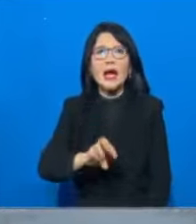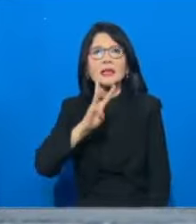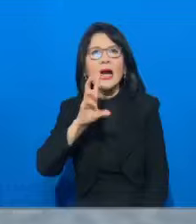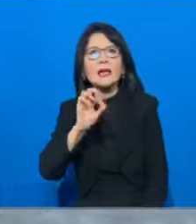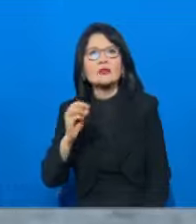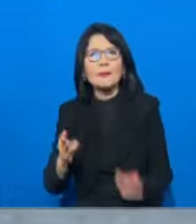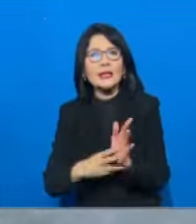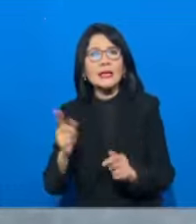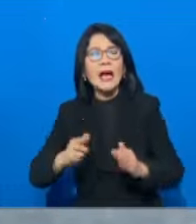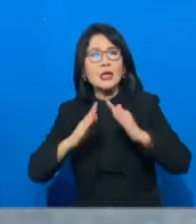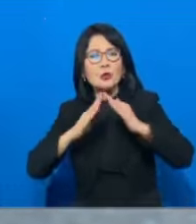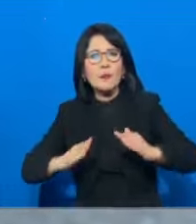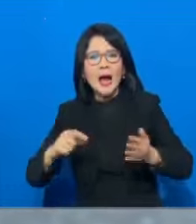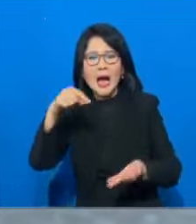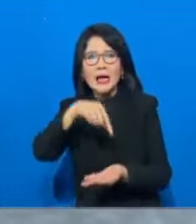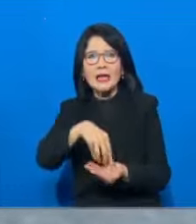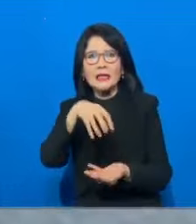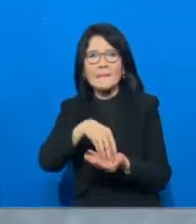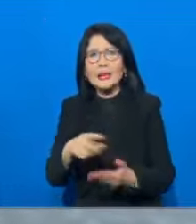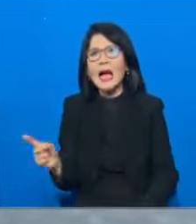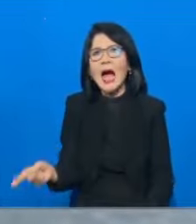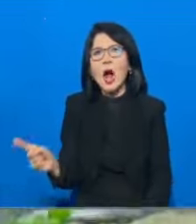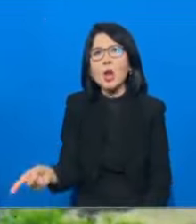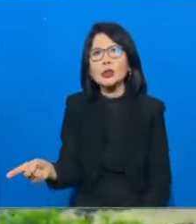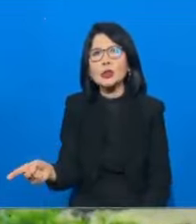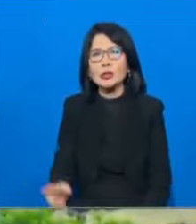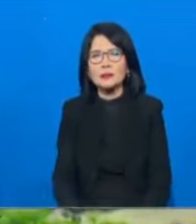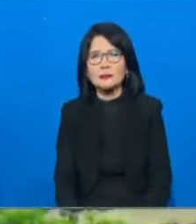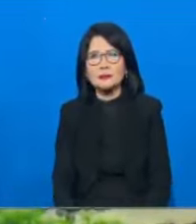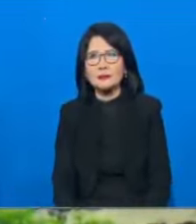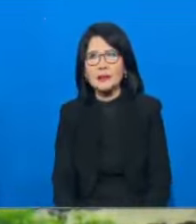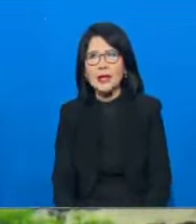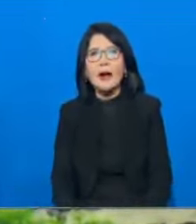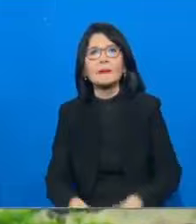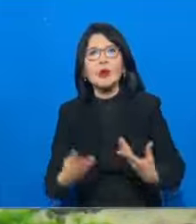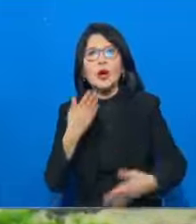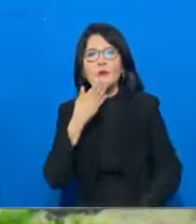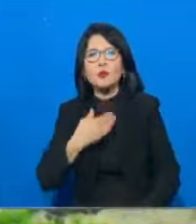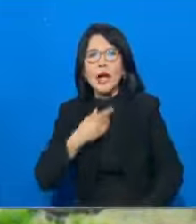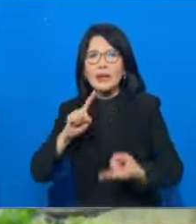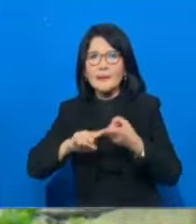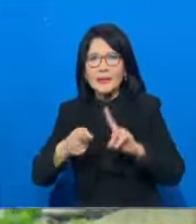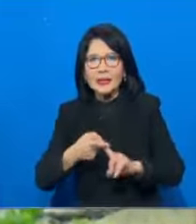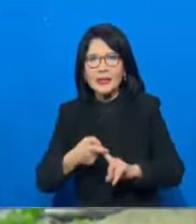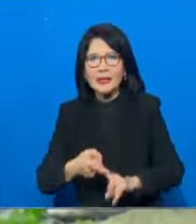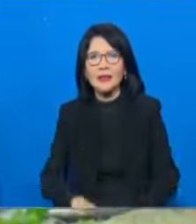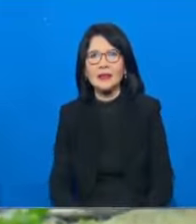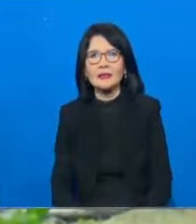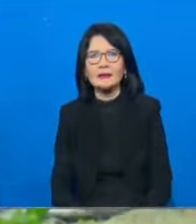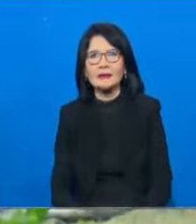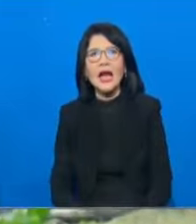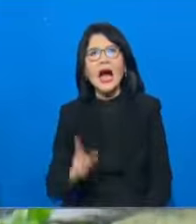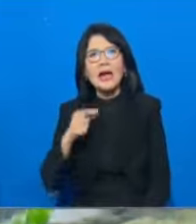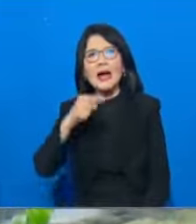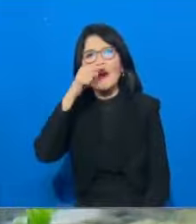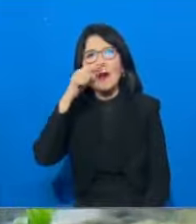Me dari rumahnya tempat pemberhentian walaupun punya teman gitu Adapun apa walaupun ada orang